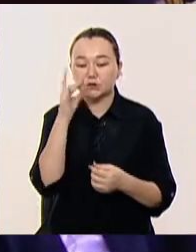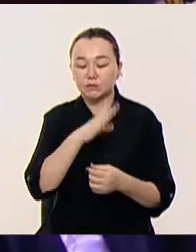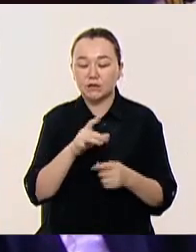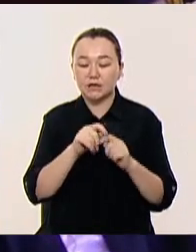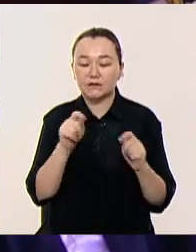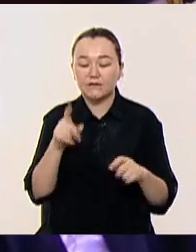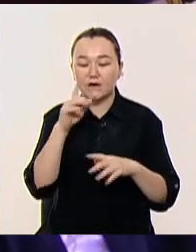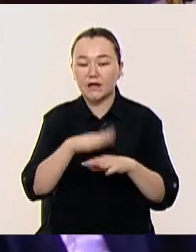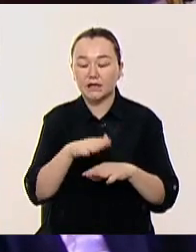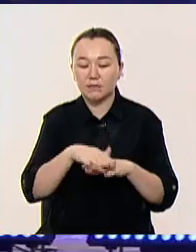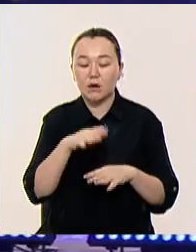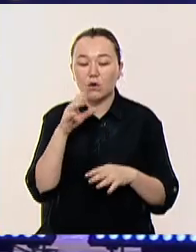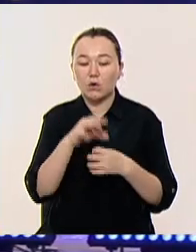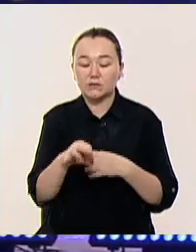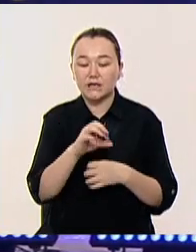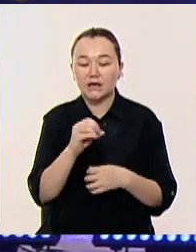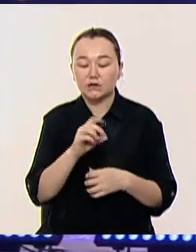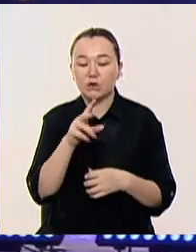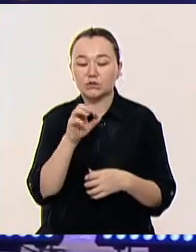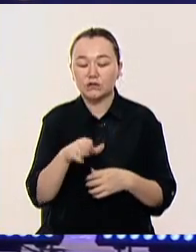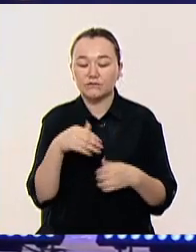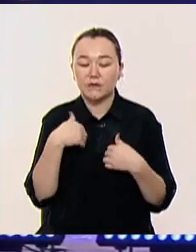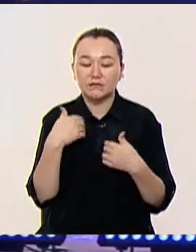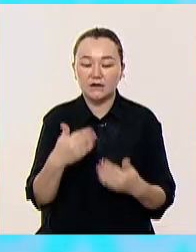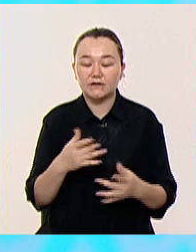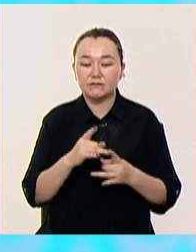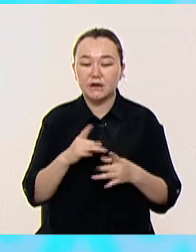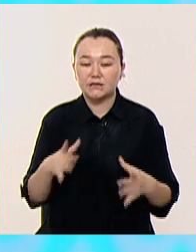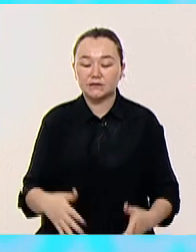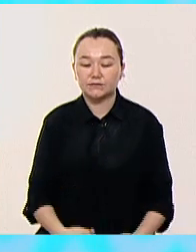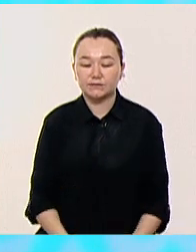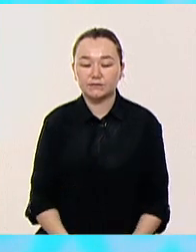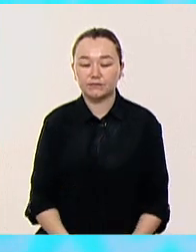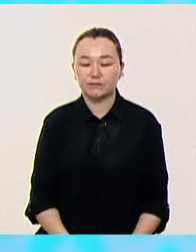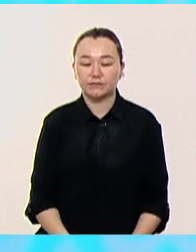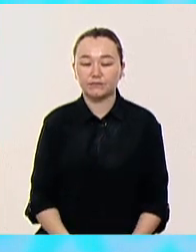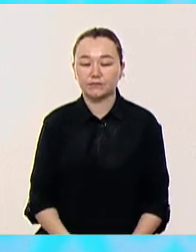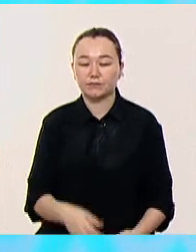церемонию, аким области Ералы Тоғжанов поздравил собравшихся с праздником.